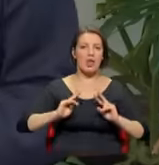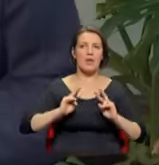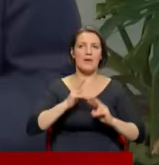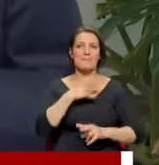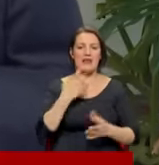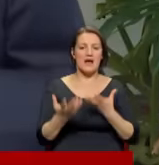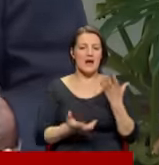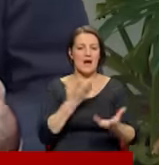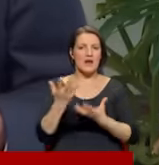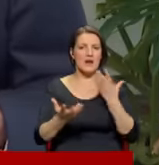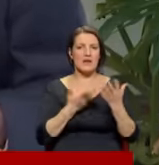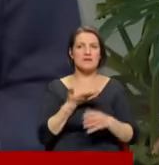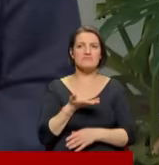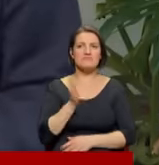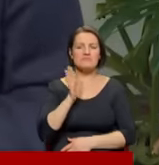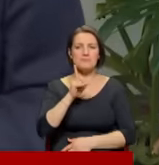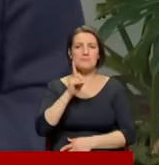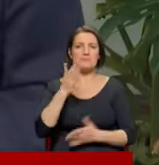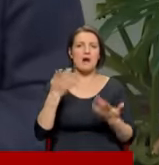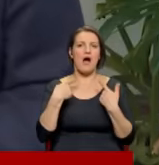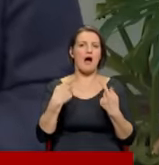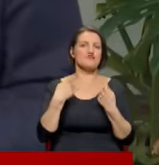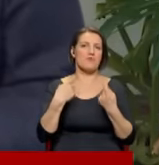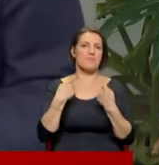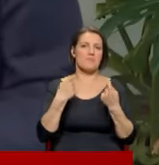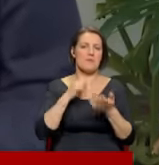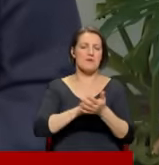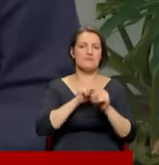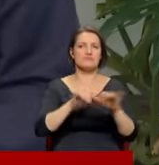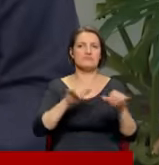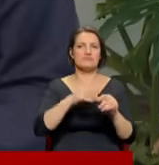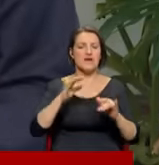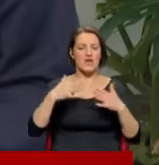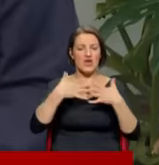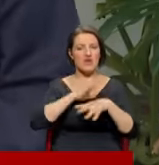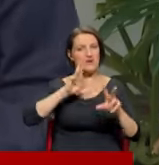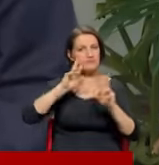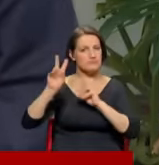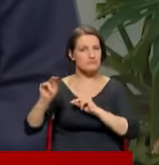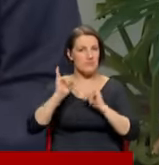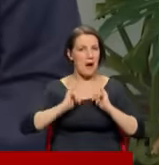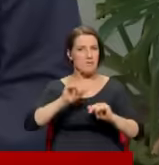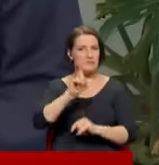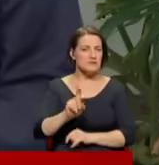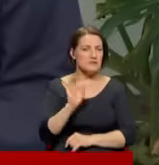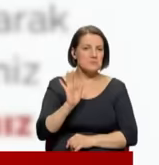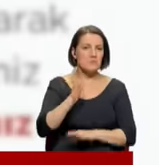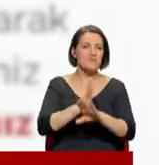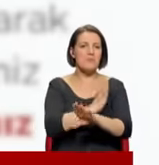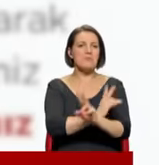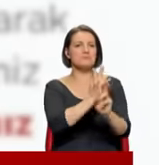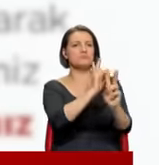Belediye kaynaklarını giderayak böyle bir takım harcamalar basına yansıyor. Gece yattıklarında rahat uyuyorlar mı onu bilmiyorum. Vatandaşın